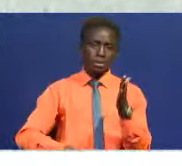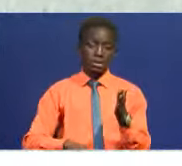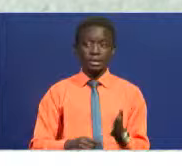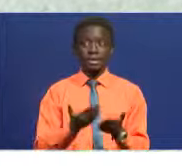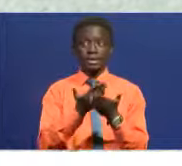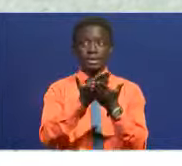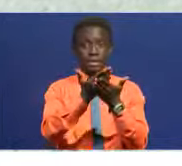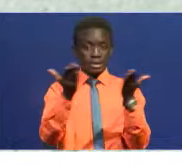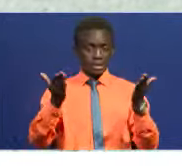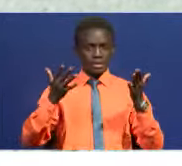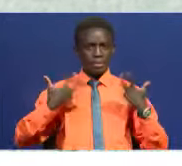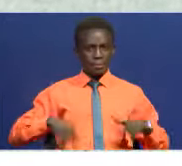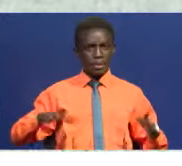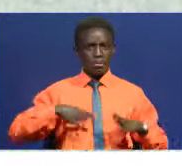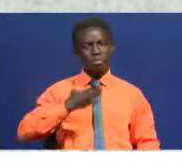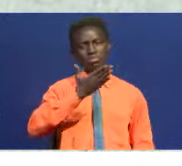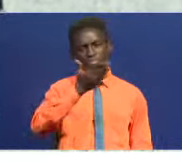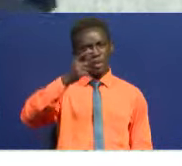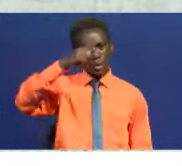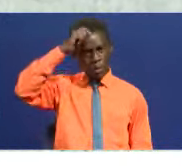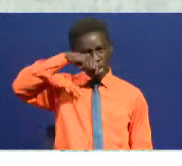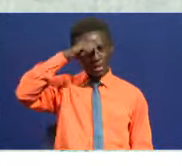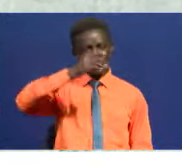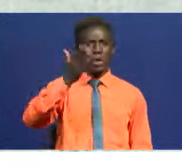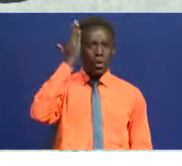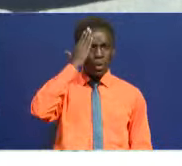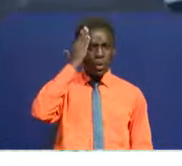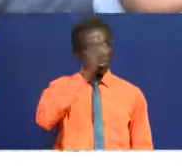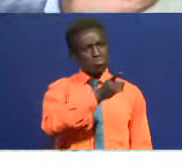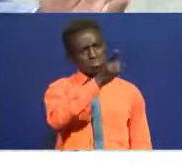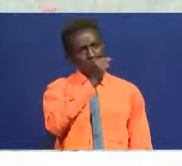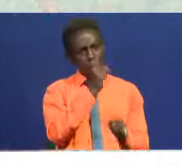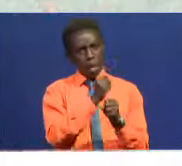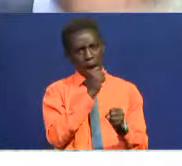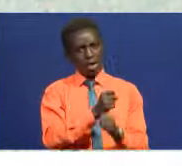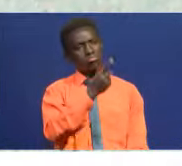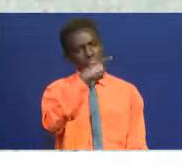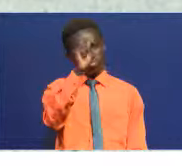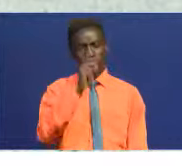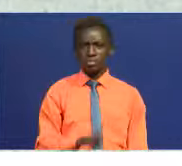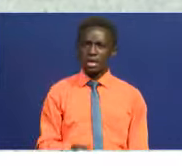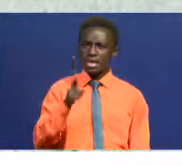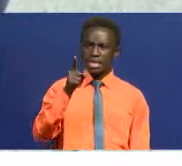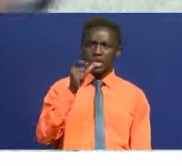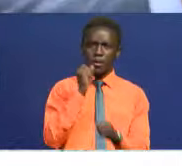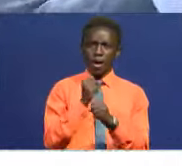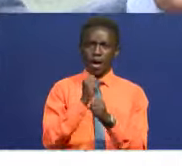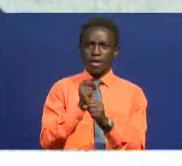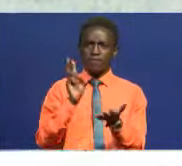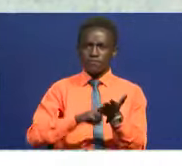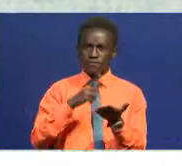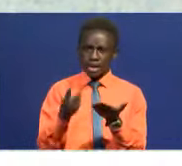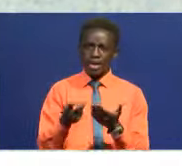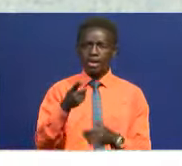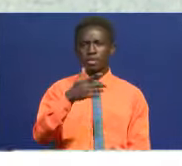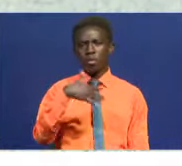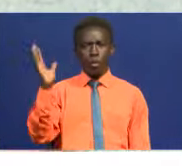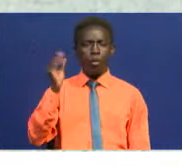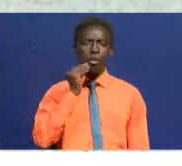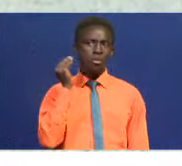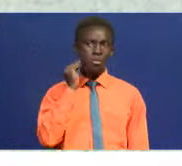watu erevu. Nyinyi mtajua huyu amefanya kazi apite. Huyu ameshindwa na kazi aende nyumbani.